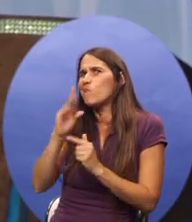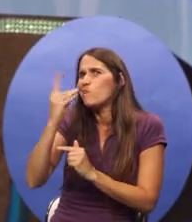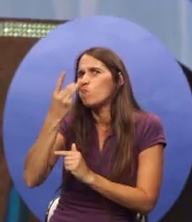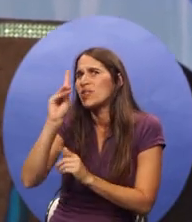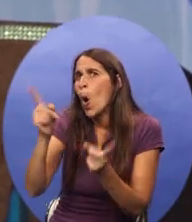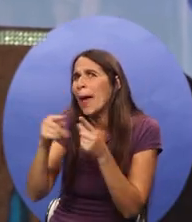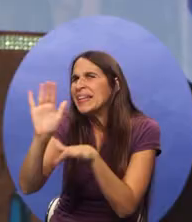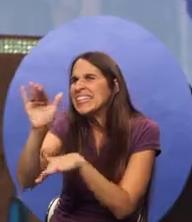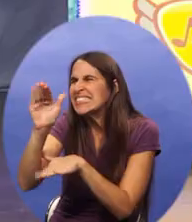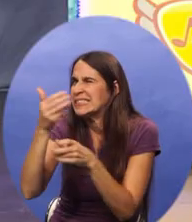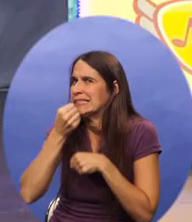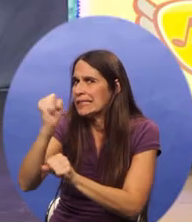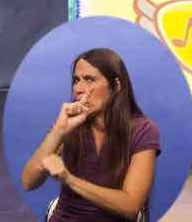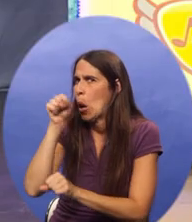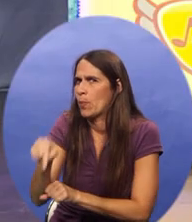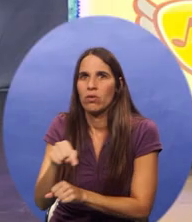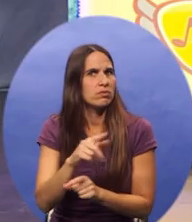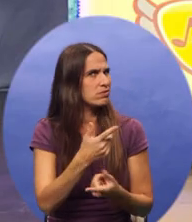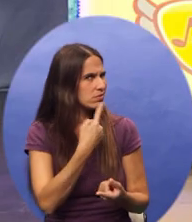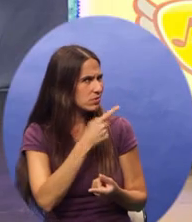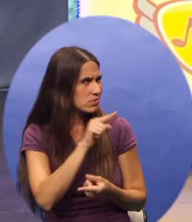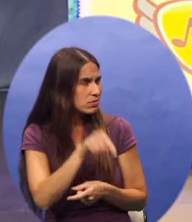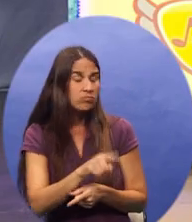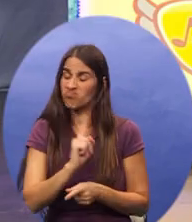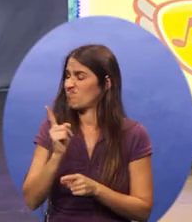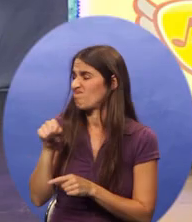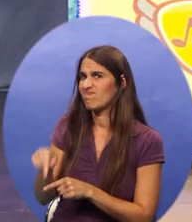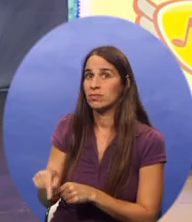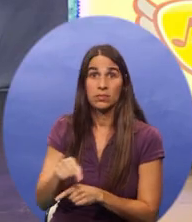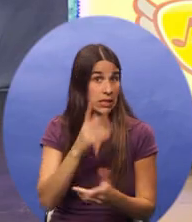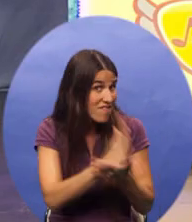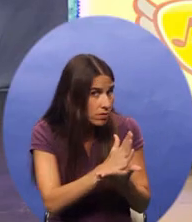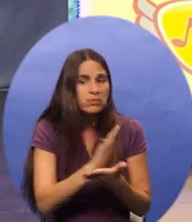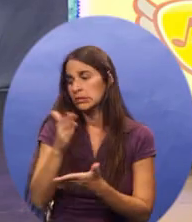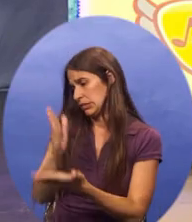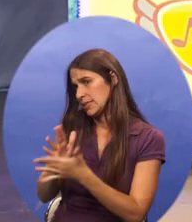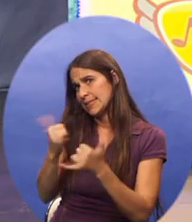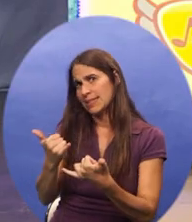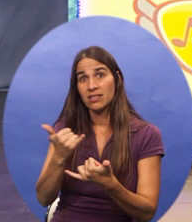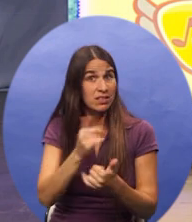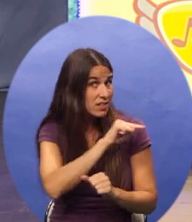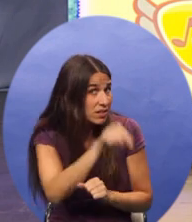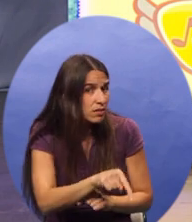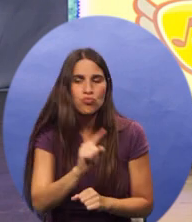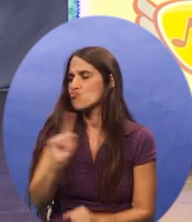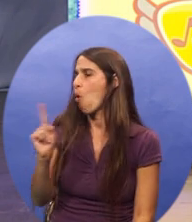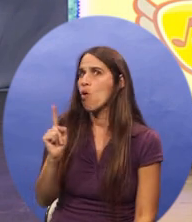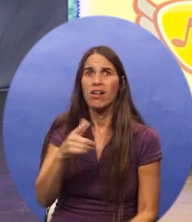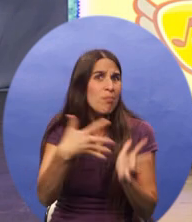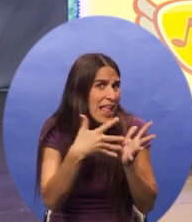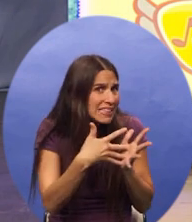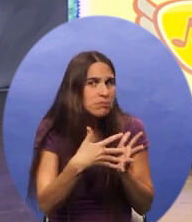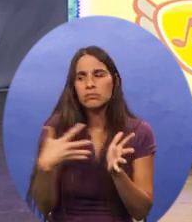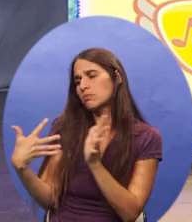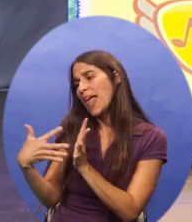דרורמי, טרזן לא פה. מה זאת אומרת לא פה? הוא לא פה. קבעתם איתו? קבענו. והוא הגיע? לא. בדקתם